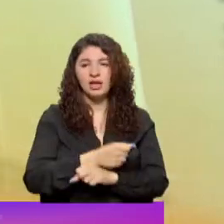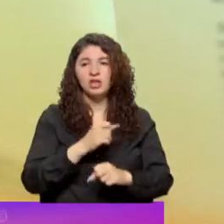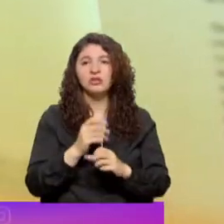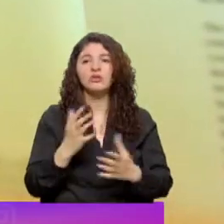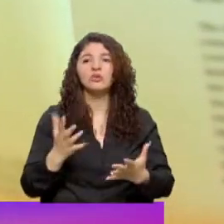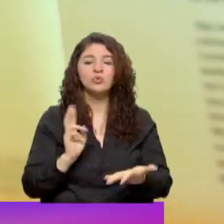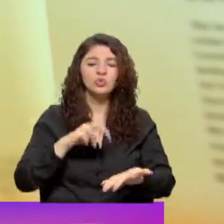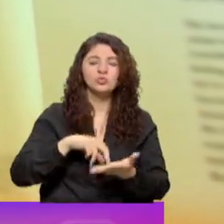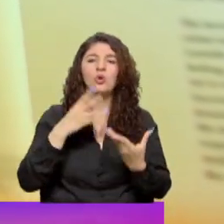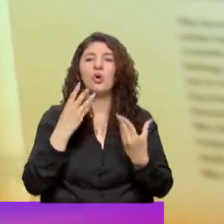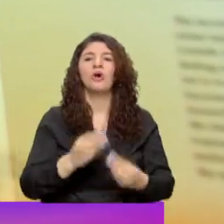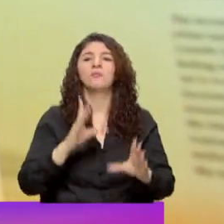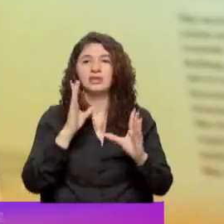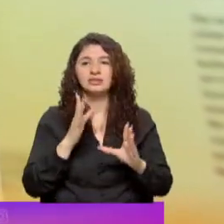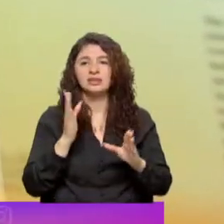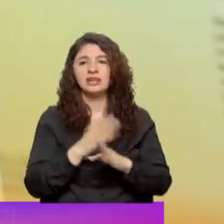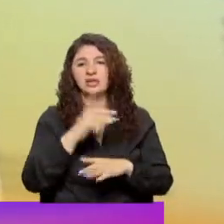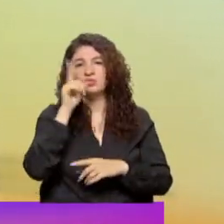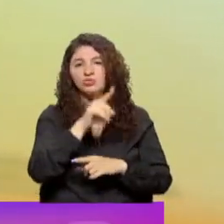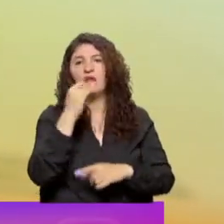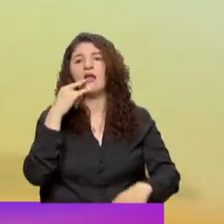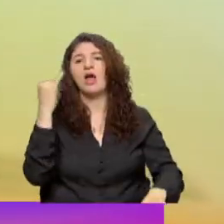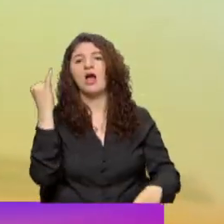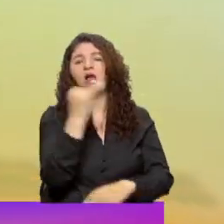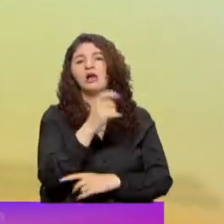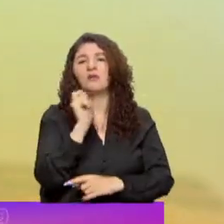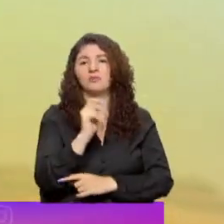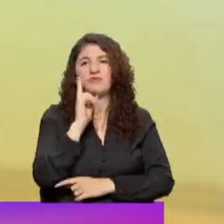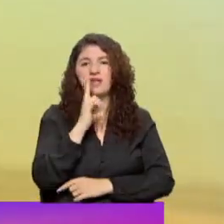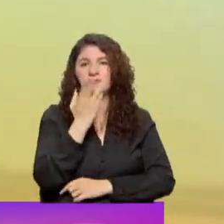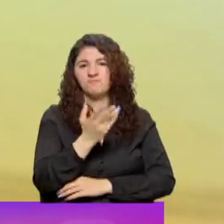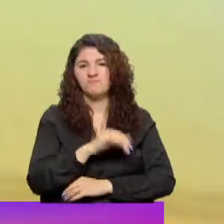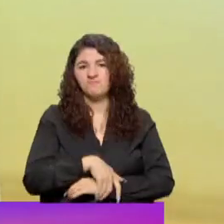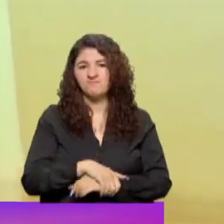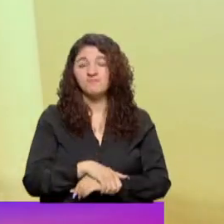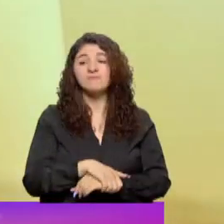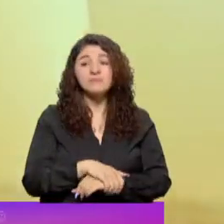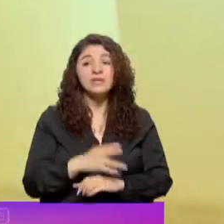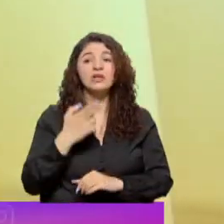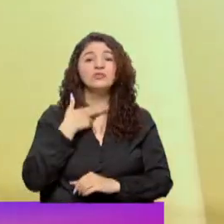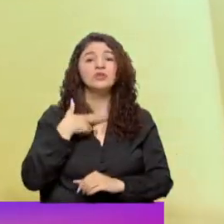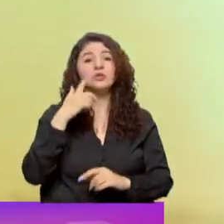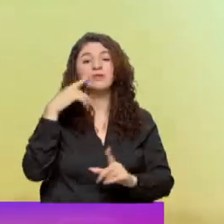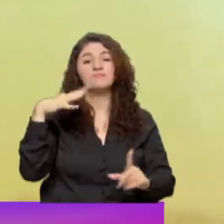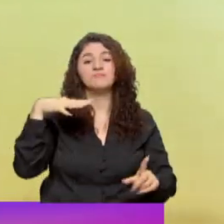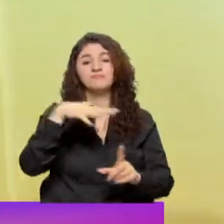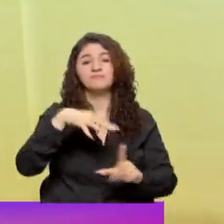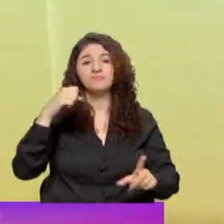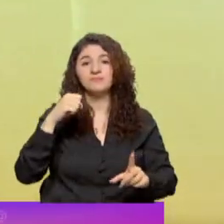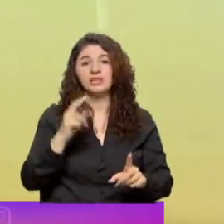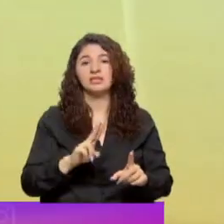üstesinden gelemediği nedeniyle eleştiriliyor Efendim Rusya'nın Ukrayna